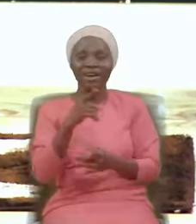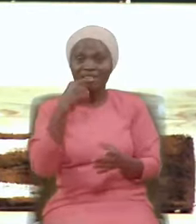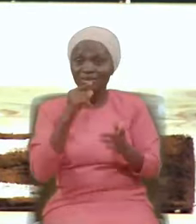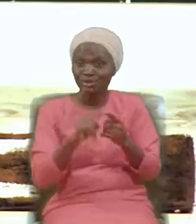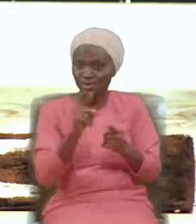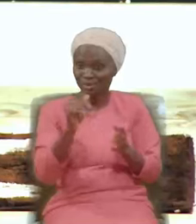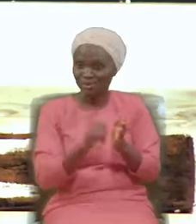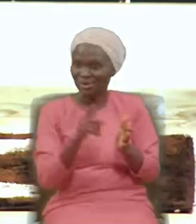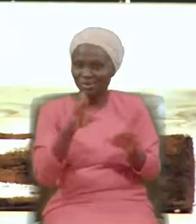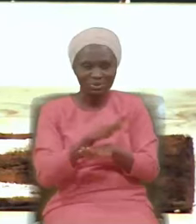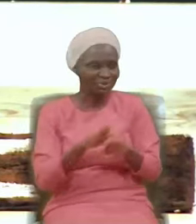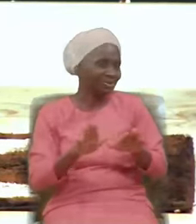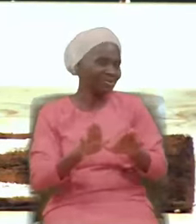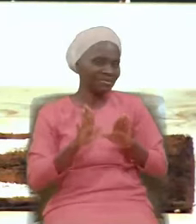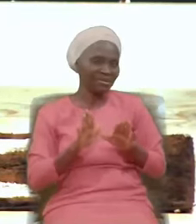rien,